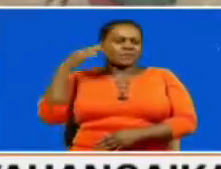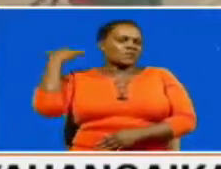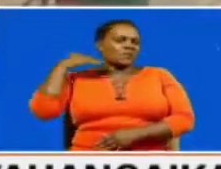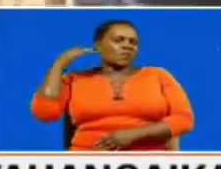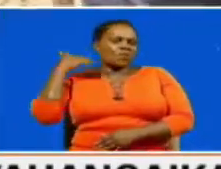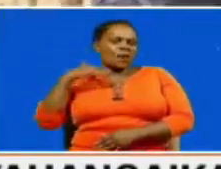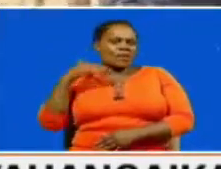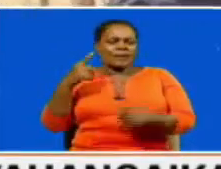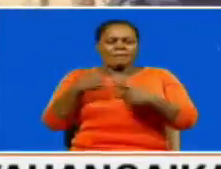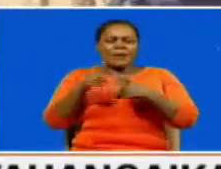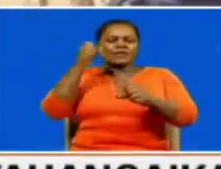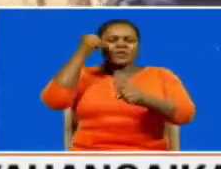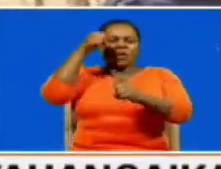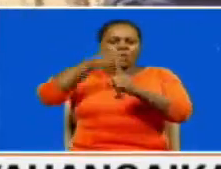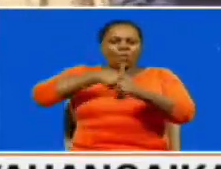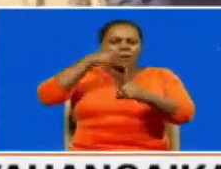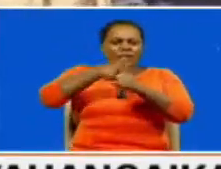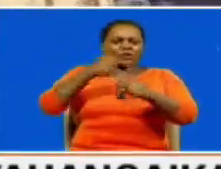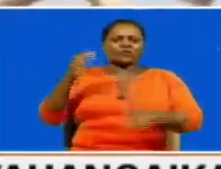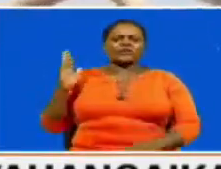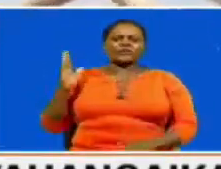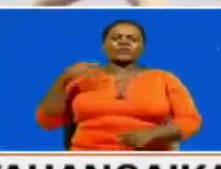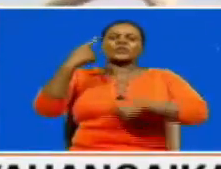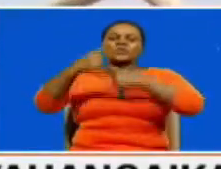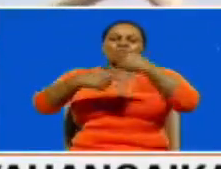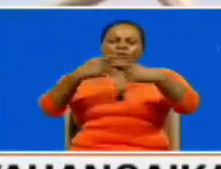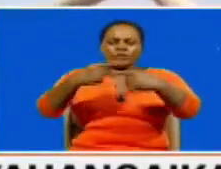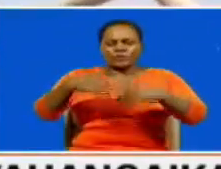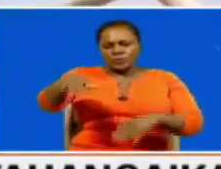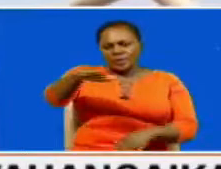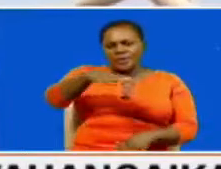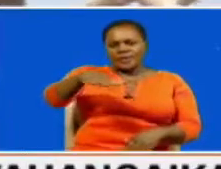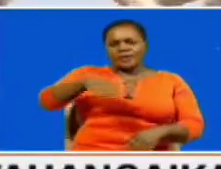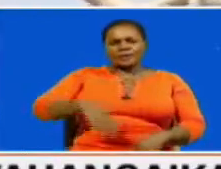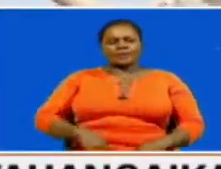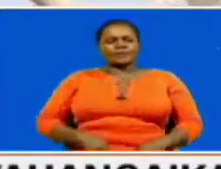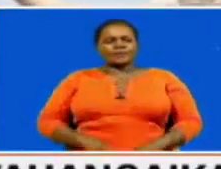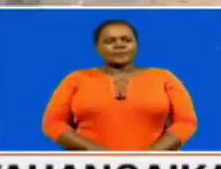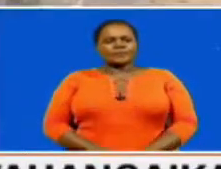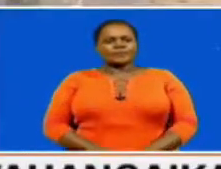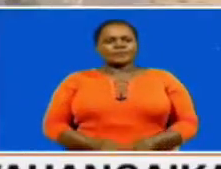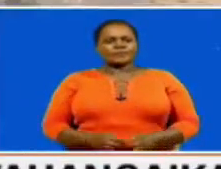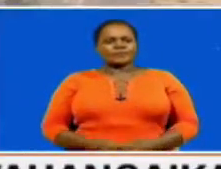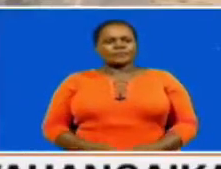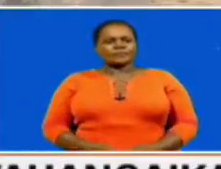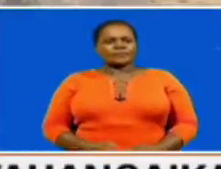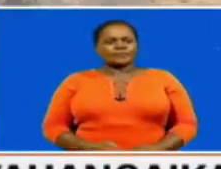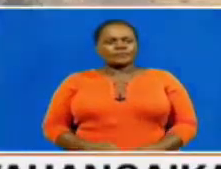majangili licha ya operesheni ya kiusalama ambayo inaendelea katika maeneo hayo.